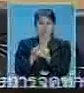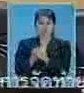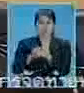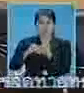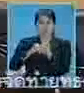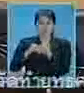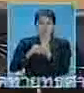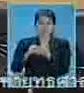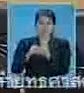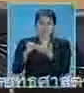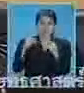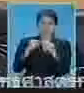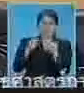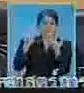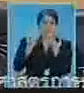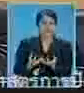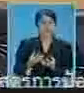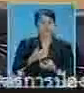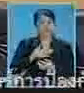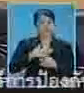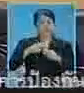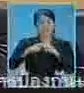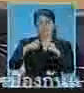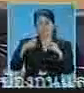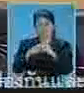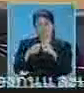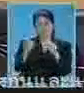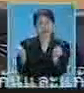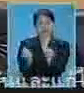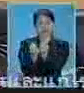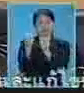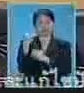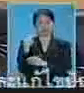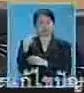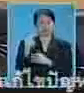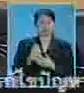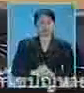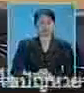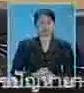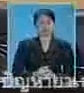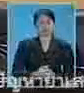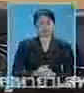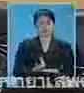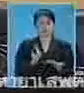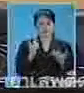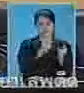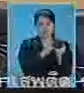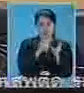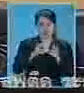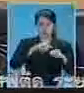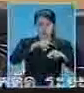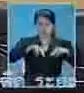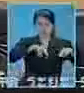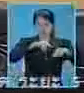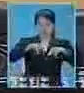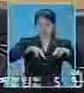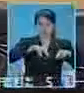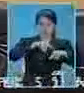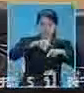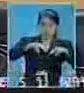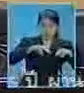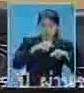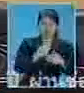ชาติเสียหายมากมายผมทราบดีว่าท่านก็เห็นด้วยกับผมในประเด็นนี้เพราะนั้นการดูแลทางด้านจิตวิทยา